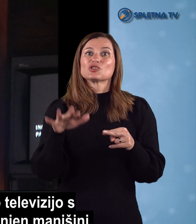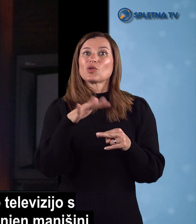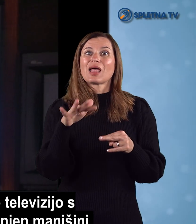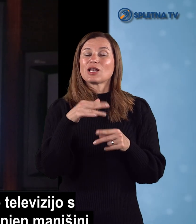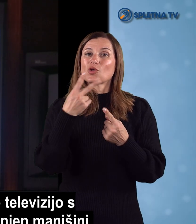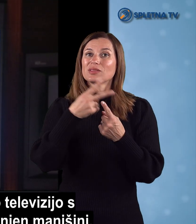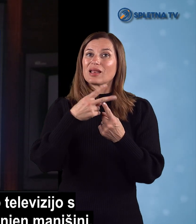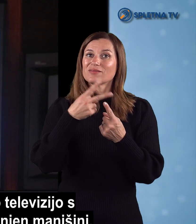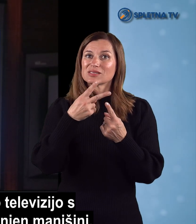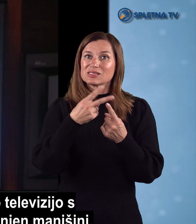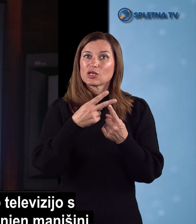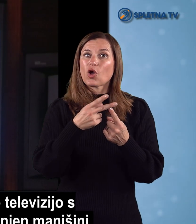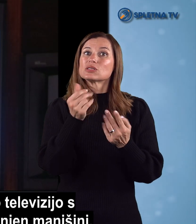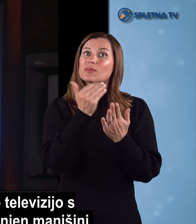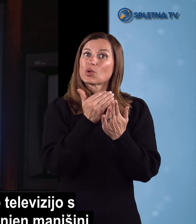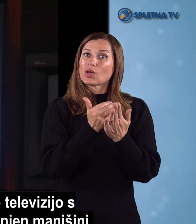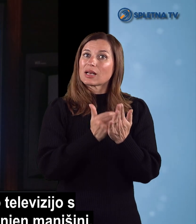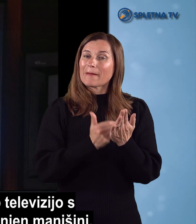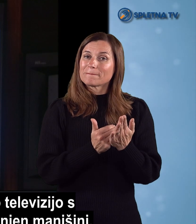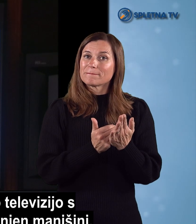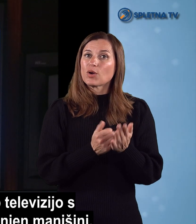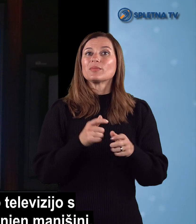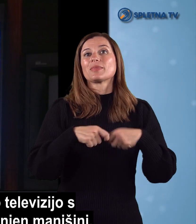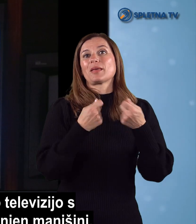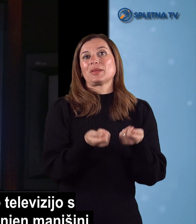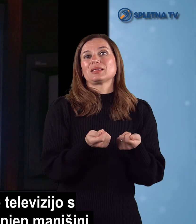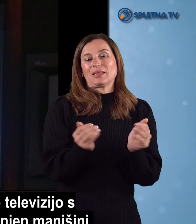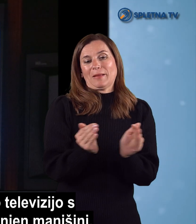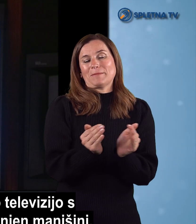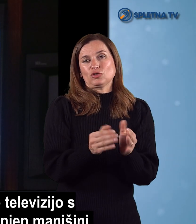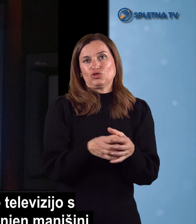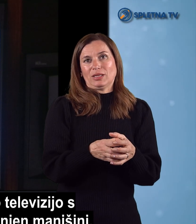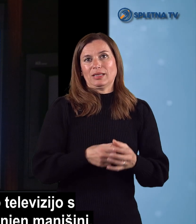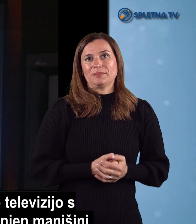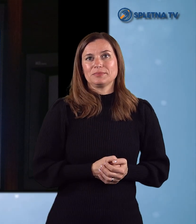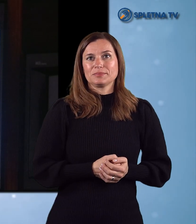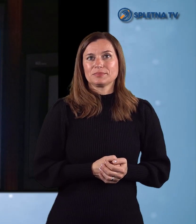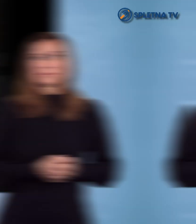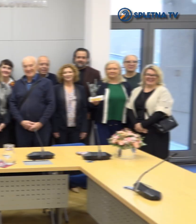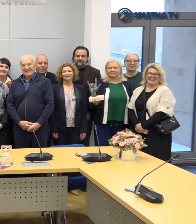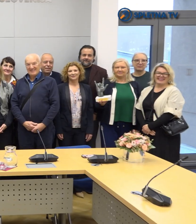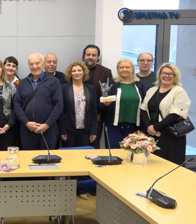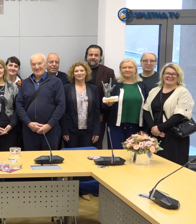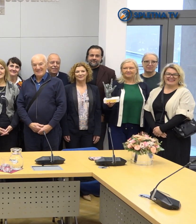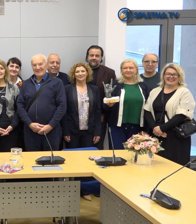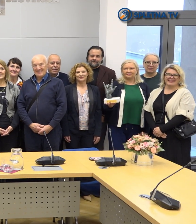nacionalno televizijo s programom, ki je namenjen manjšini.